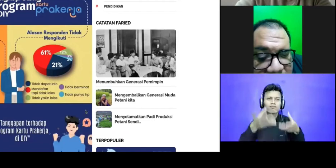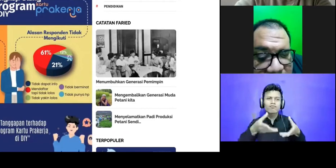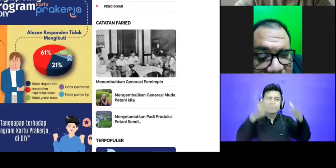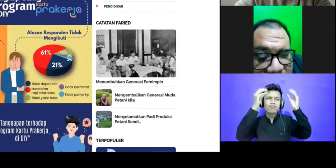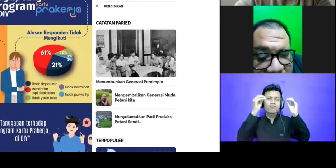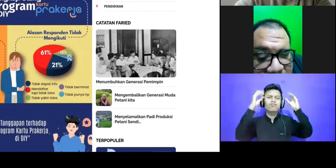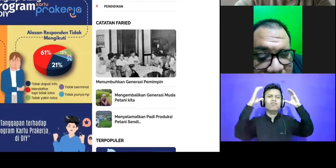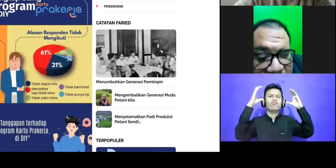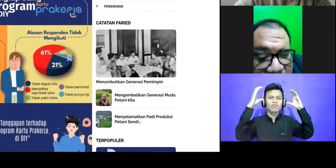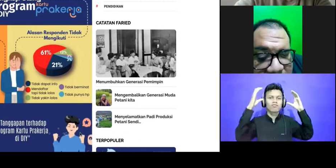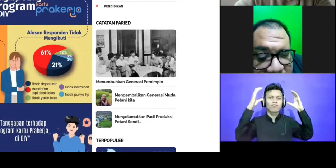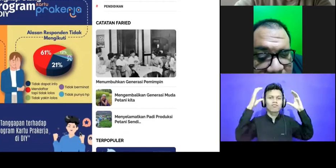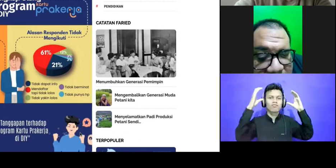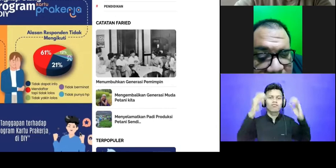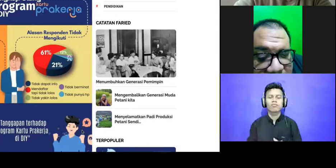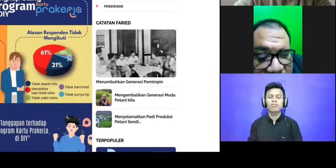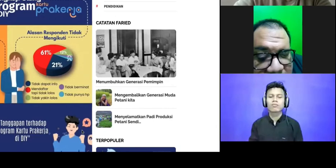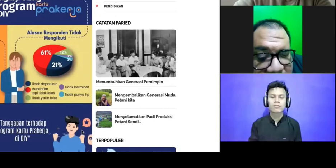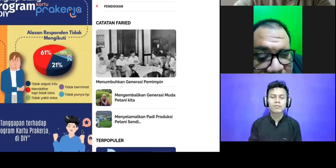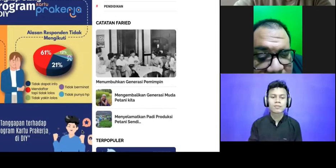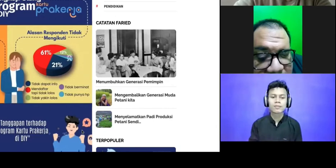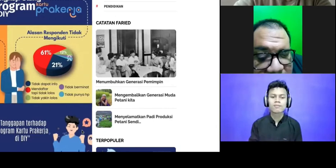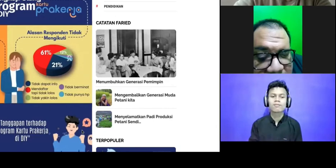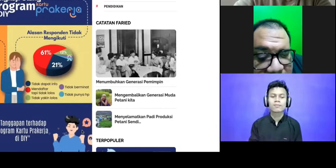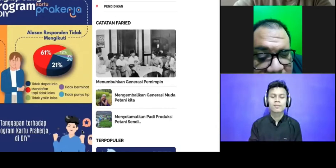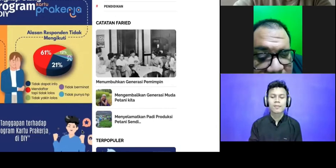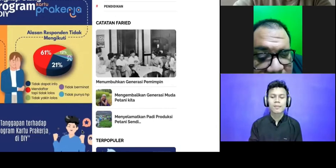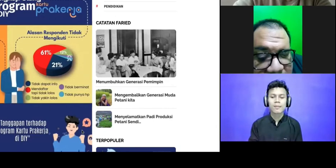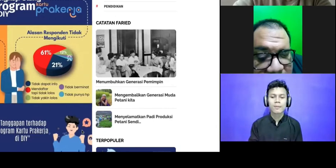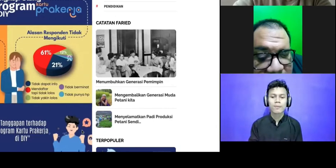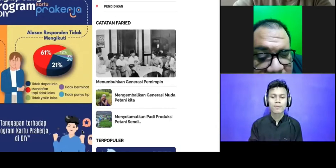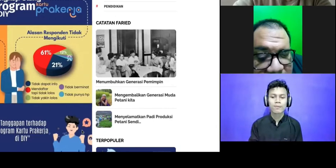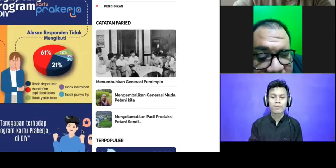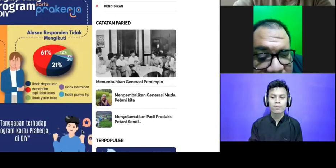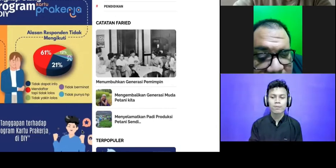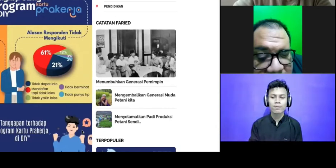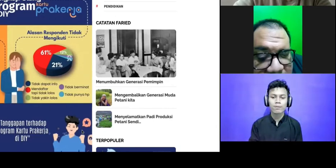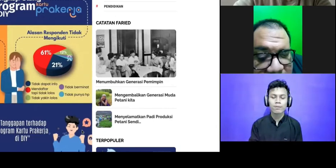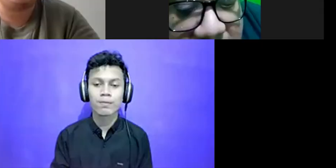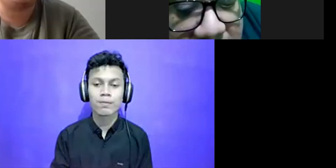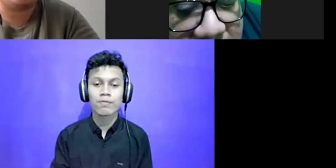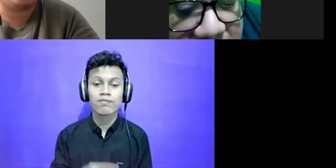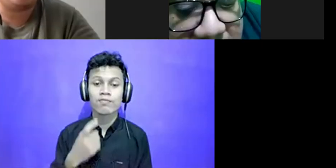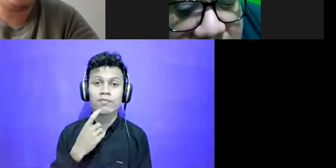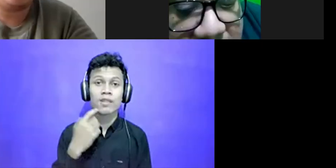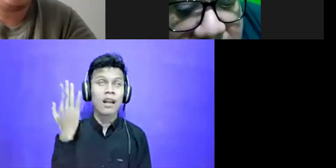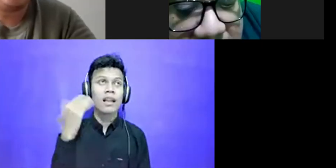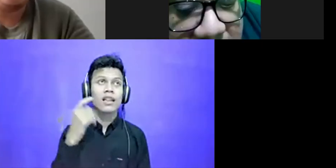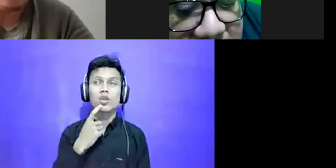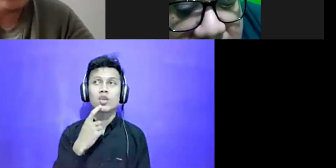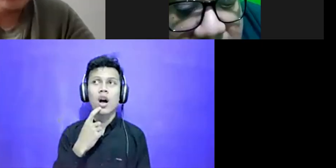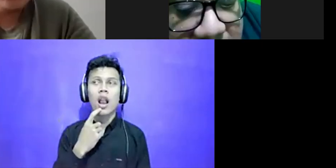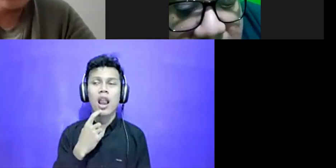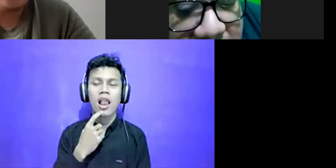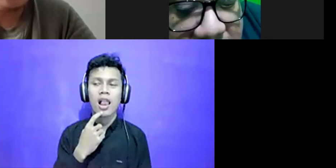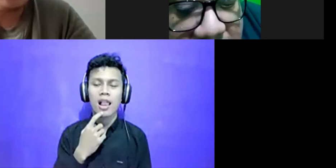responden kita gitu. Itu sih, Mas. Nah, terkait dengan tadi ya, soal, apa namanya,